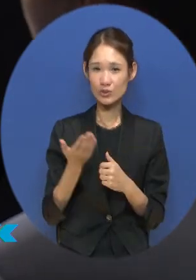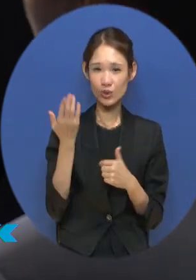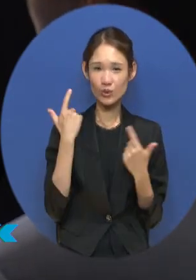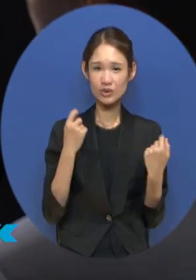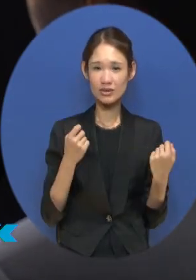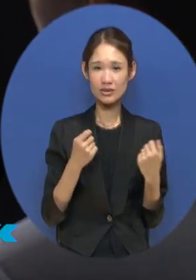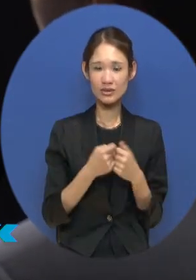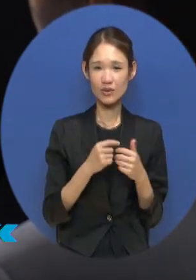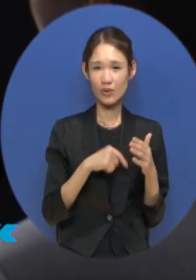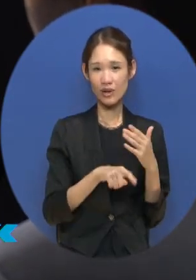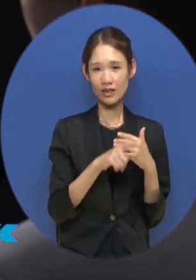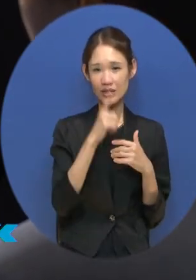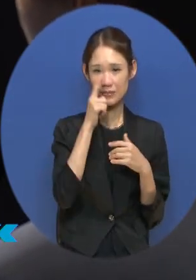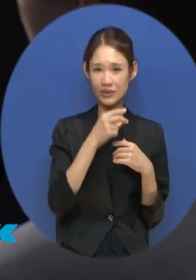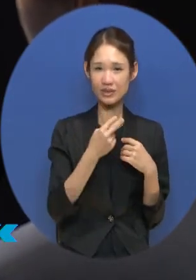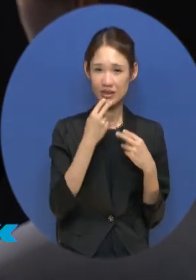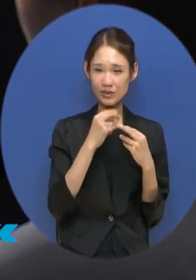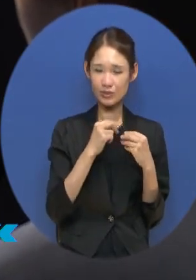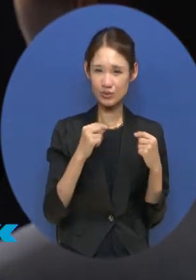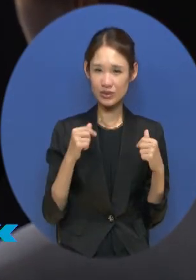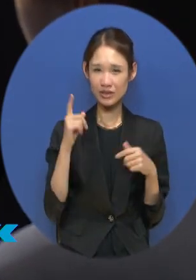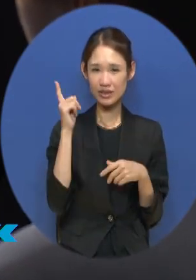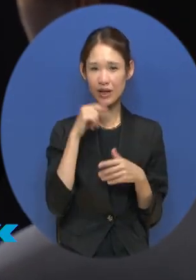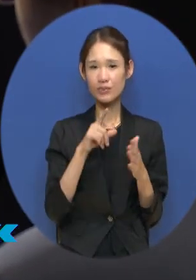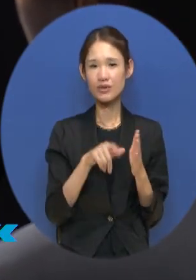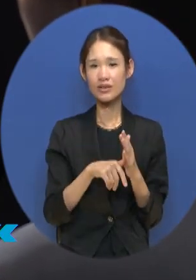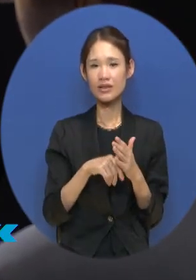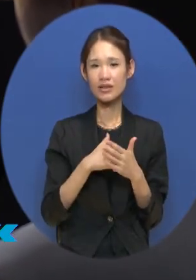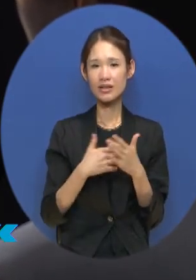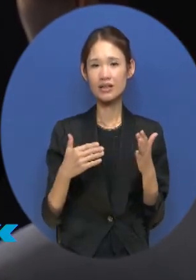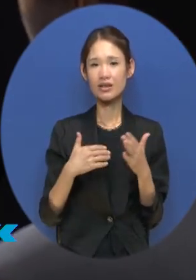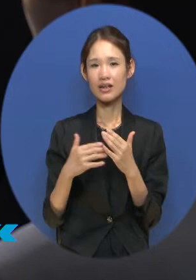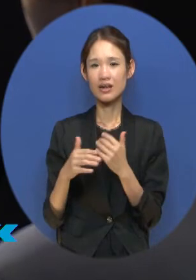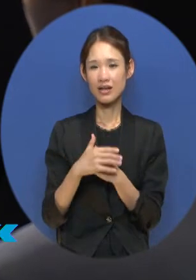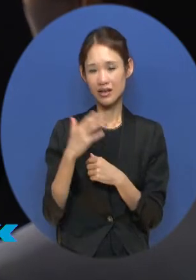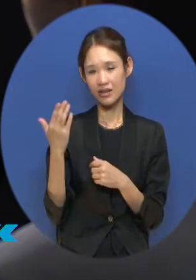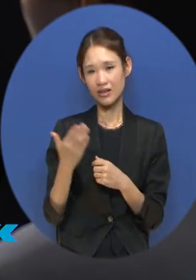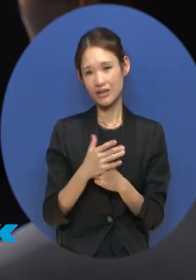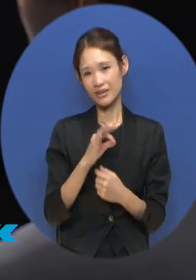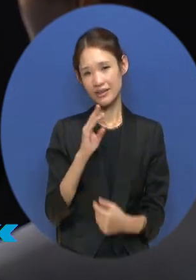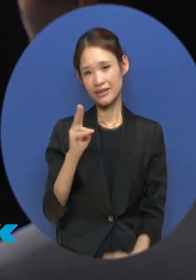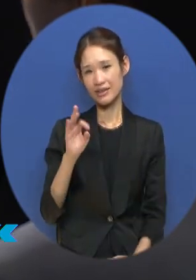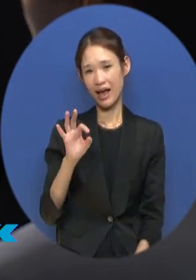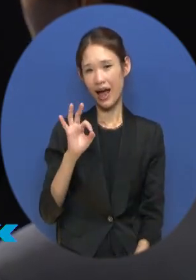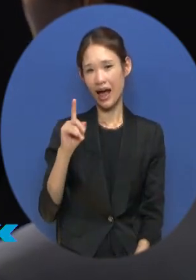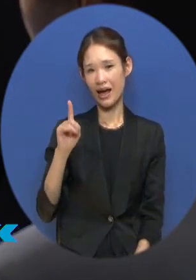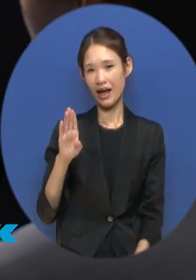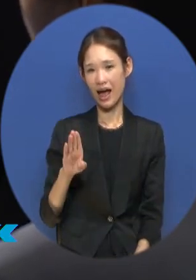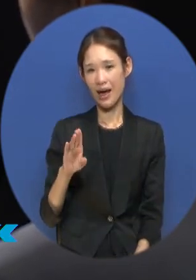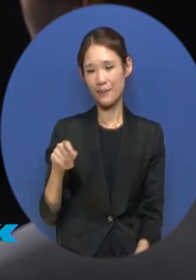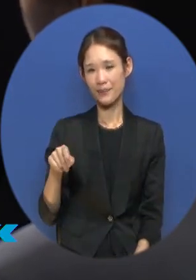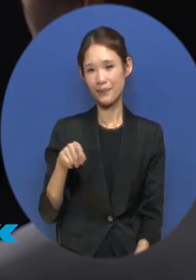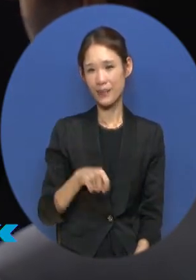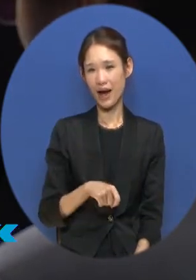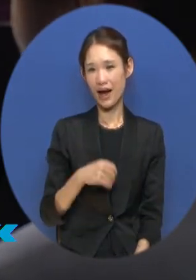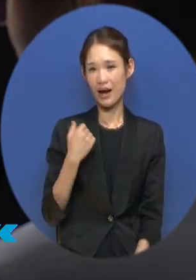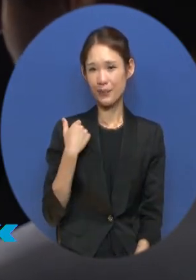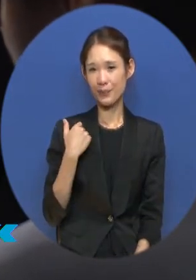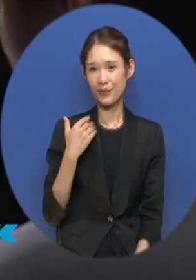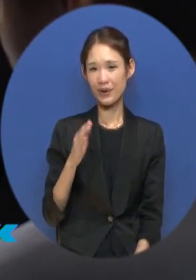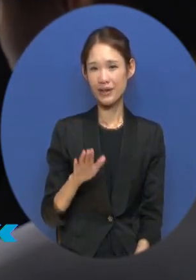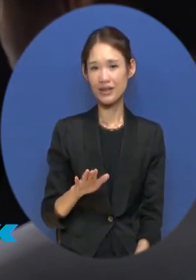외기 미세먼지가 굉장히 나쁠 때는 그 실내에다 어느 정도 양압을 걸 수 있는 게 가능한지 모르겠습니다만